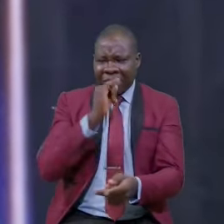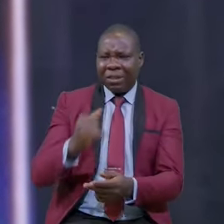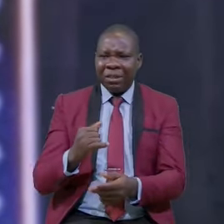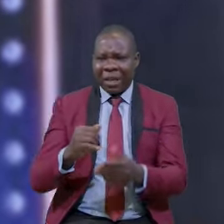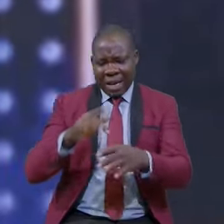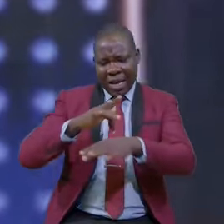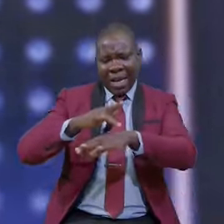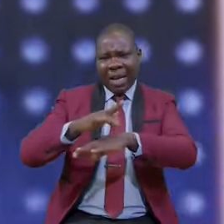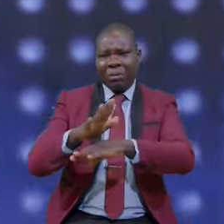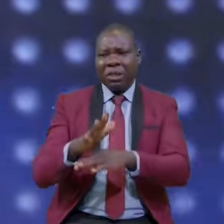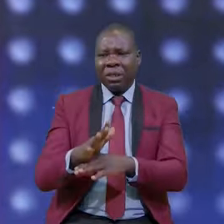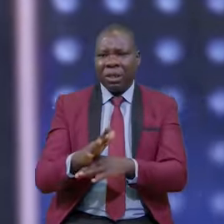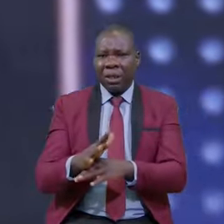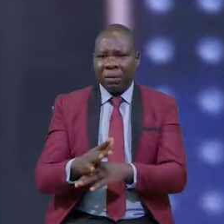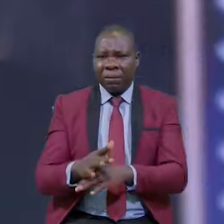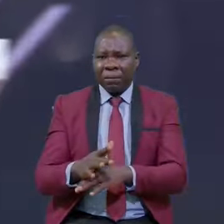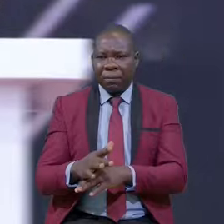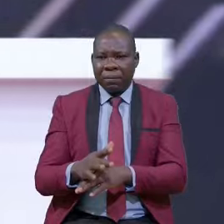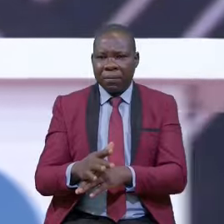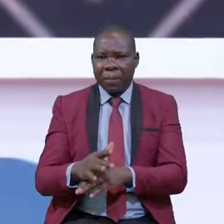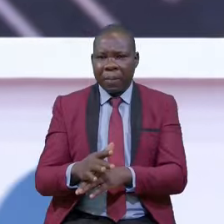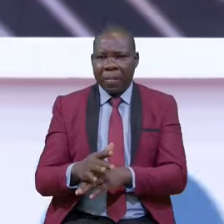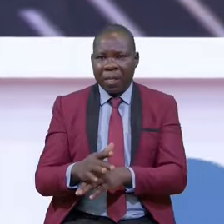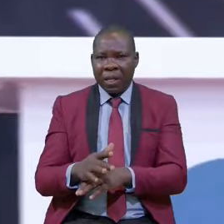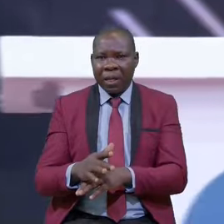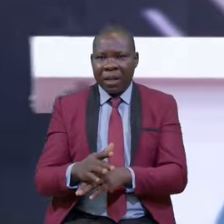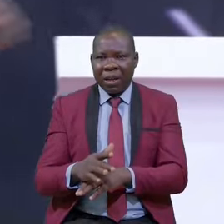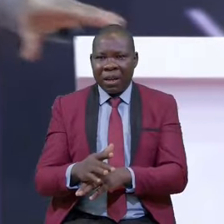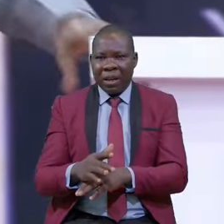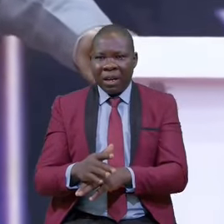Après, avoir dit que tu es venu à Christ et tu viens tel que tu es.